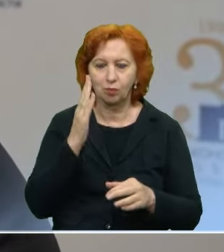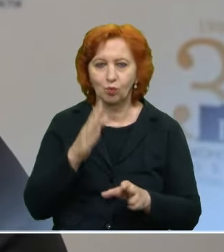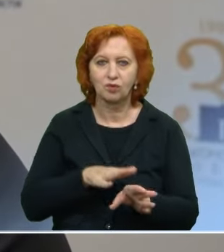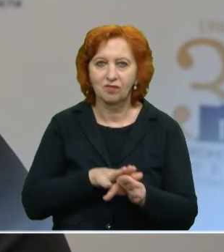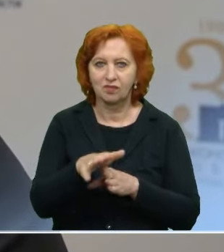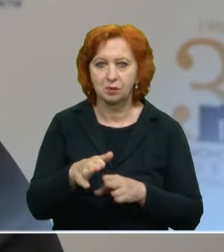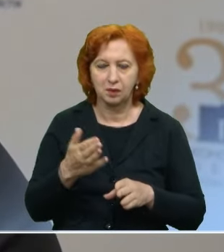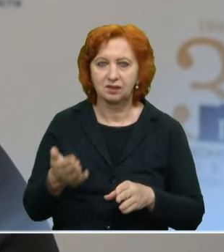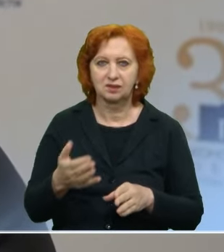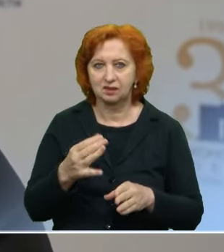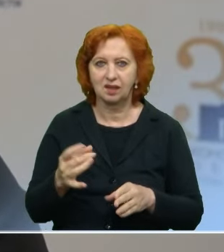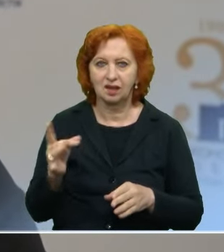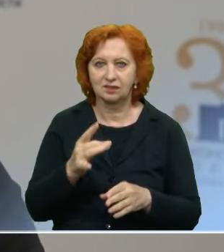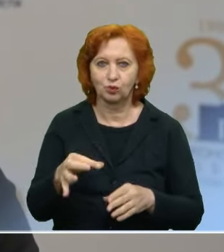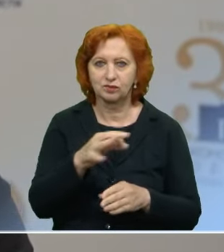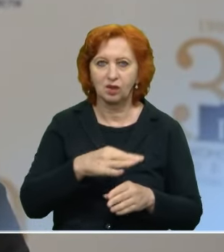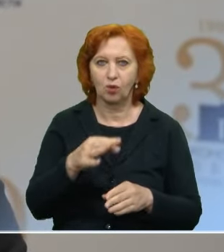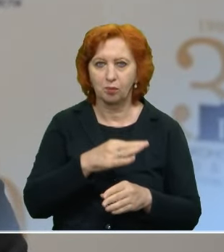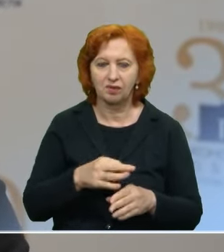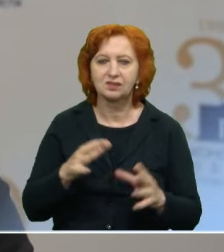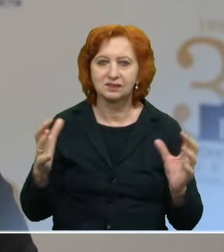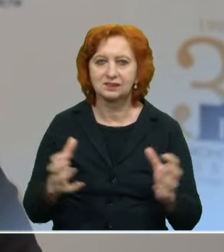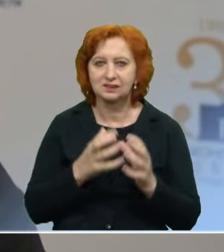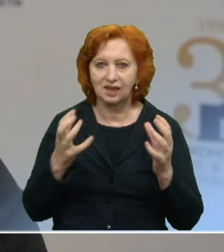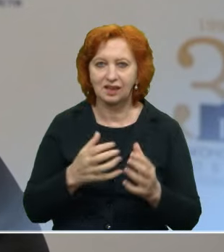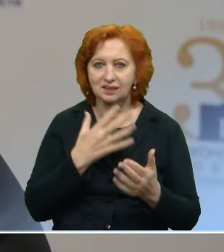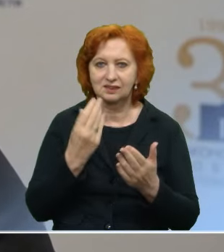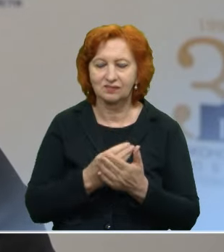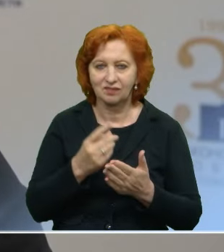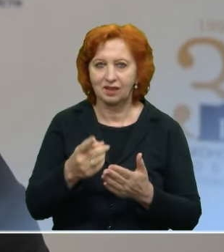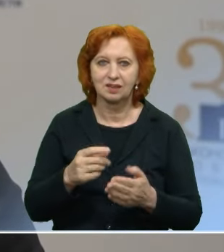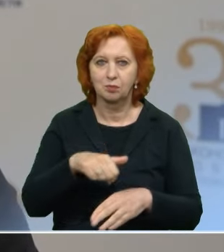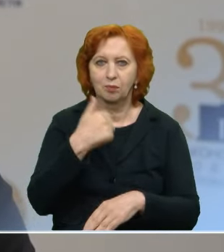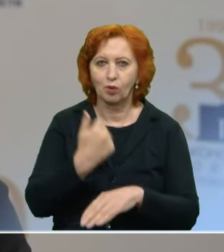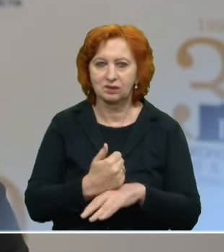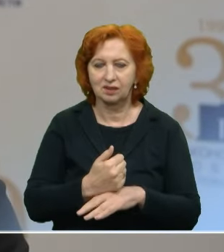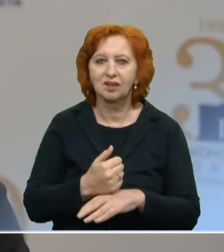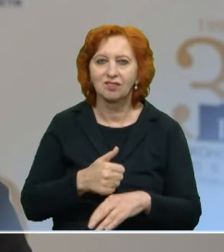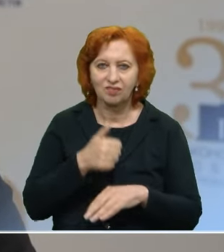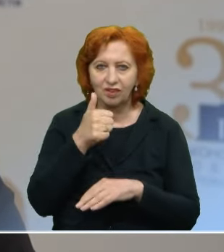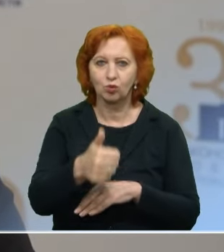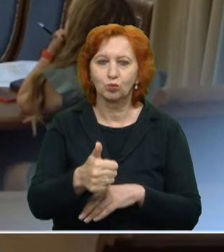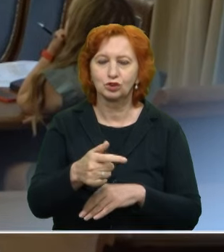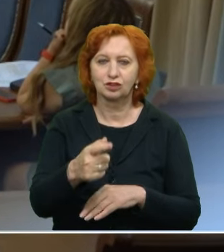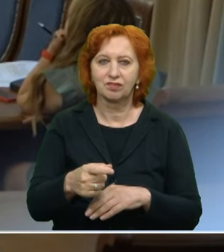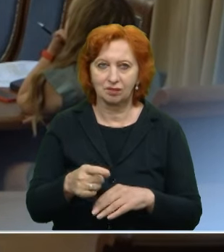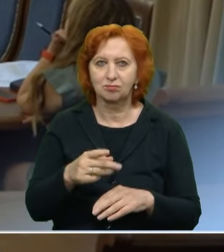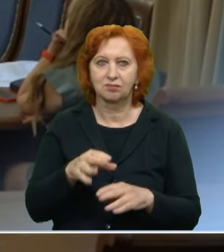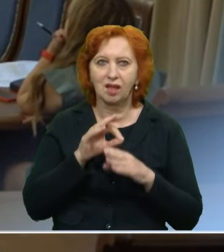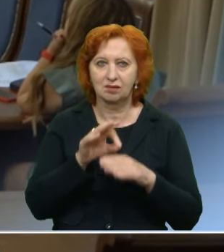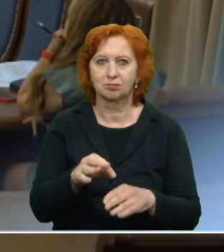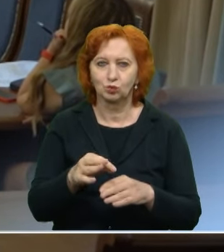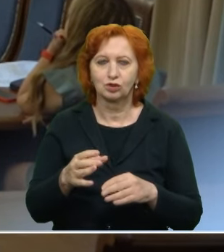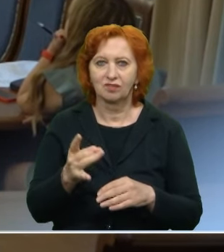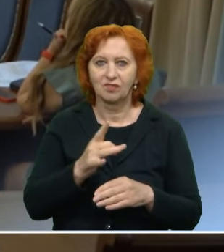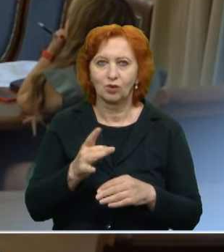выполнен, а Ростовская область сохранит свои позиции ведущего экспортера на юге России.